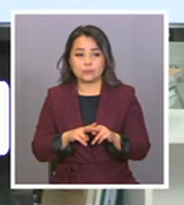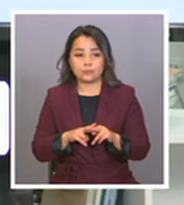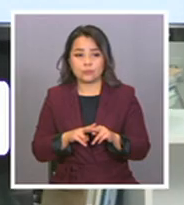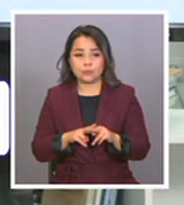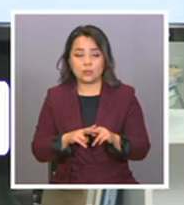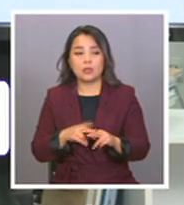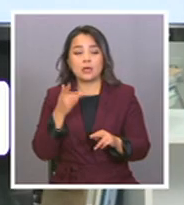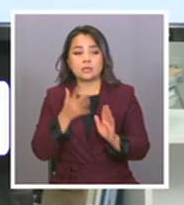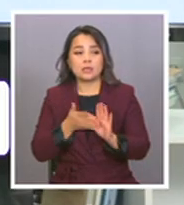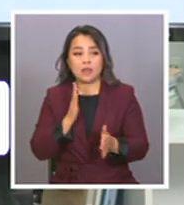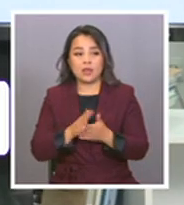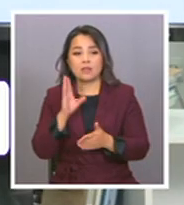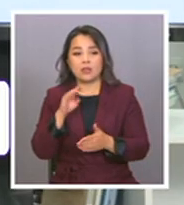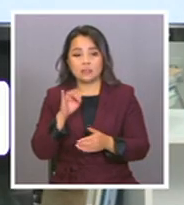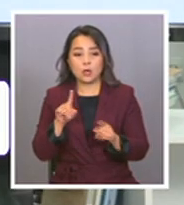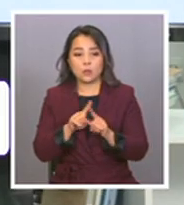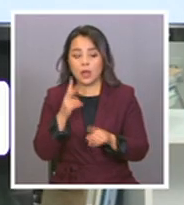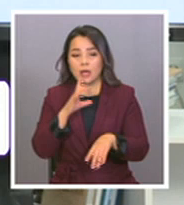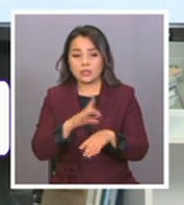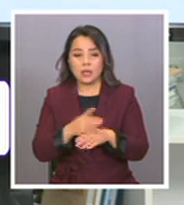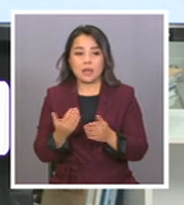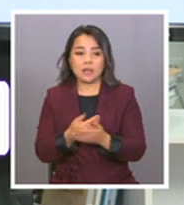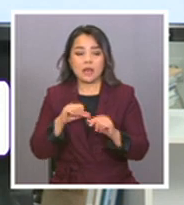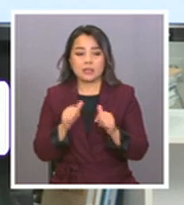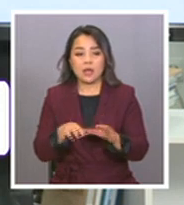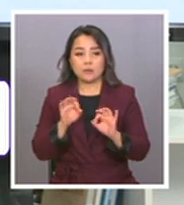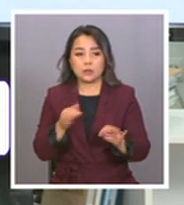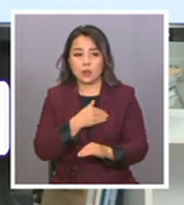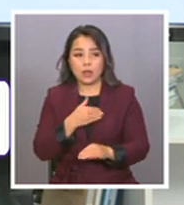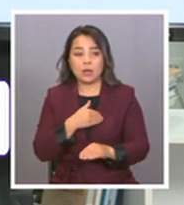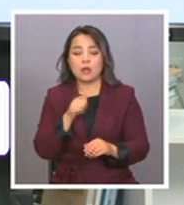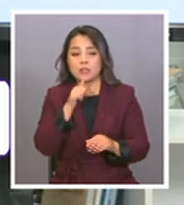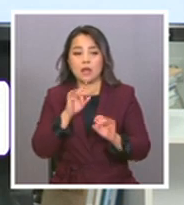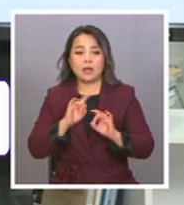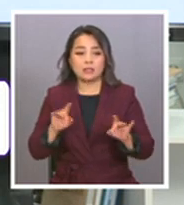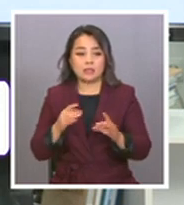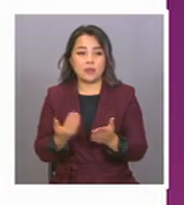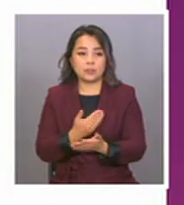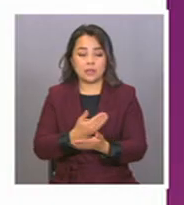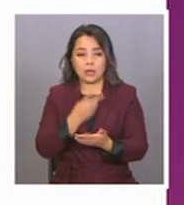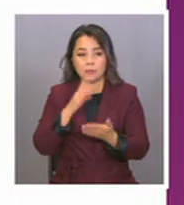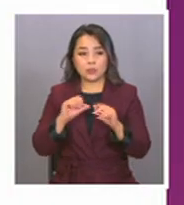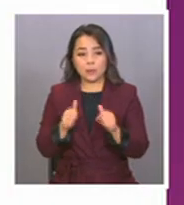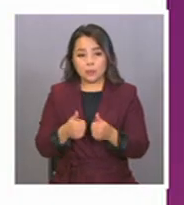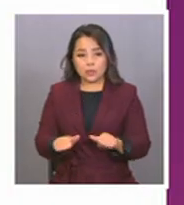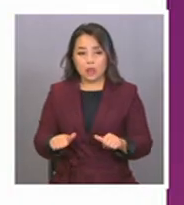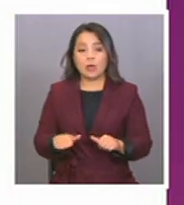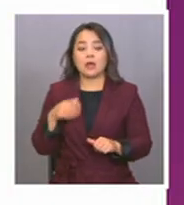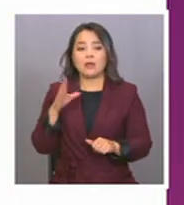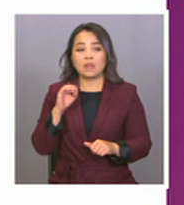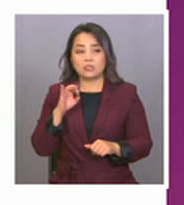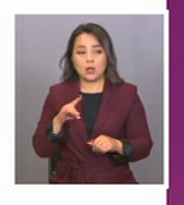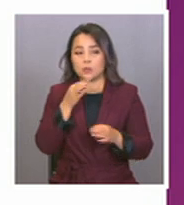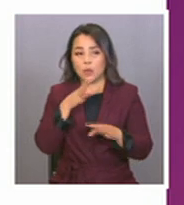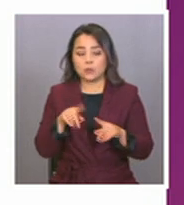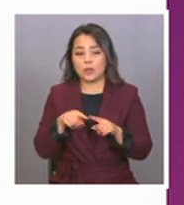кезекті вектордың анықтамасын айтып өтейік. Анықтама: кез келген бағытталған кесінді вектор деп